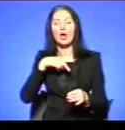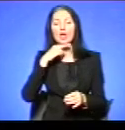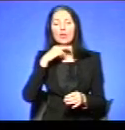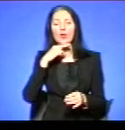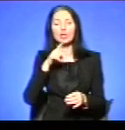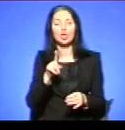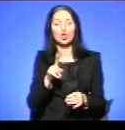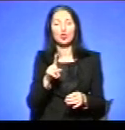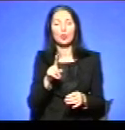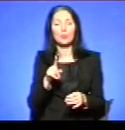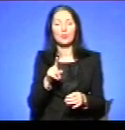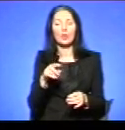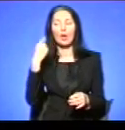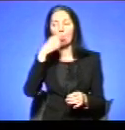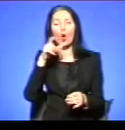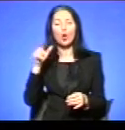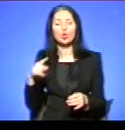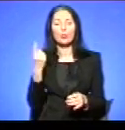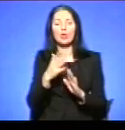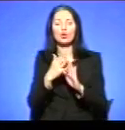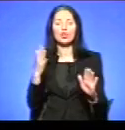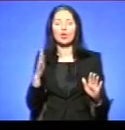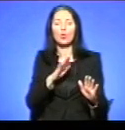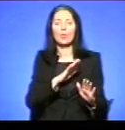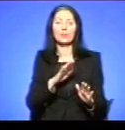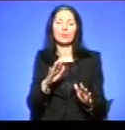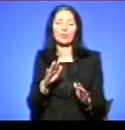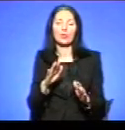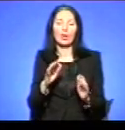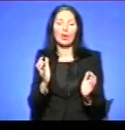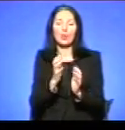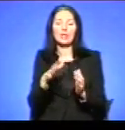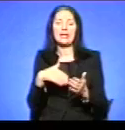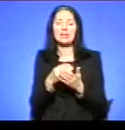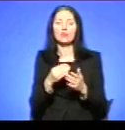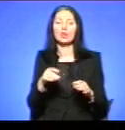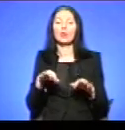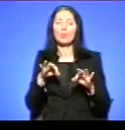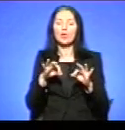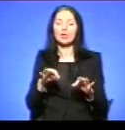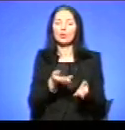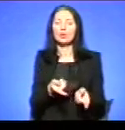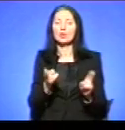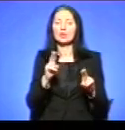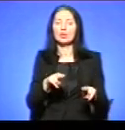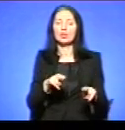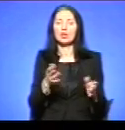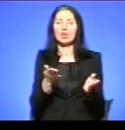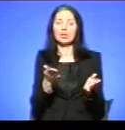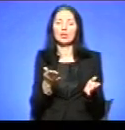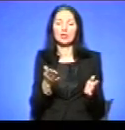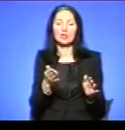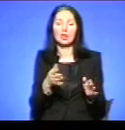що щоб особи в першу чергу не нехтували своїм майном, не залишали, ставились легковажно